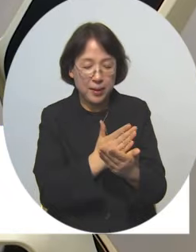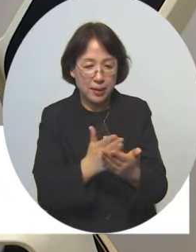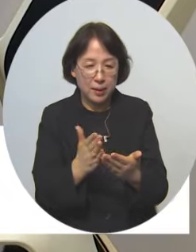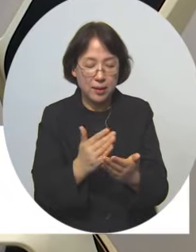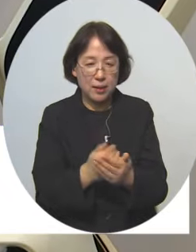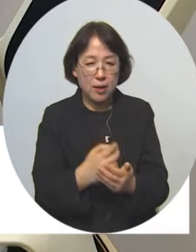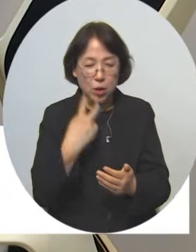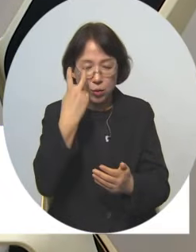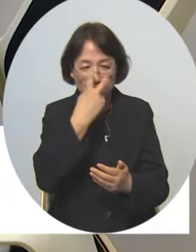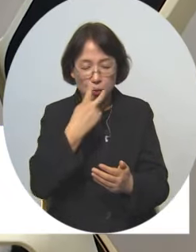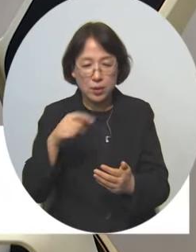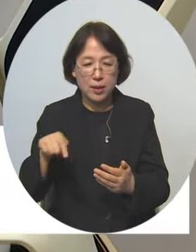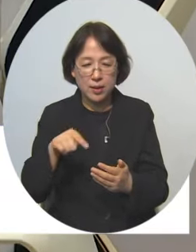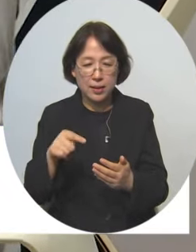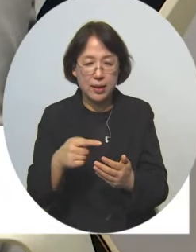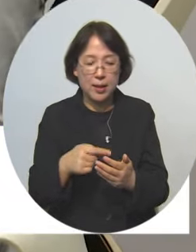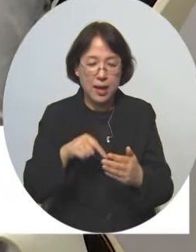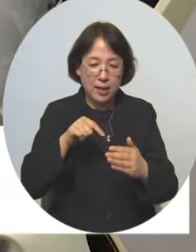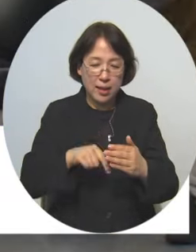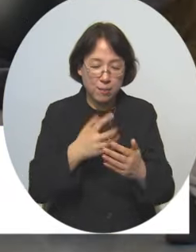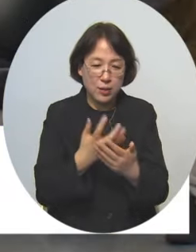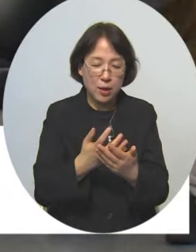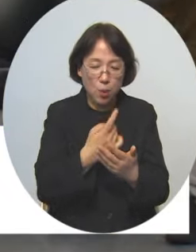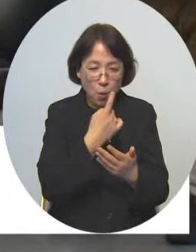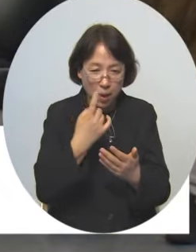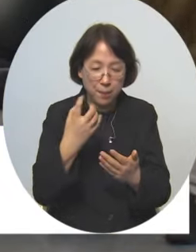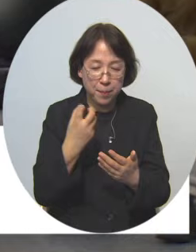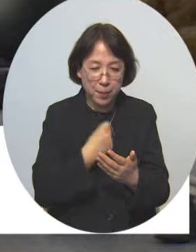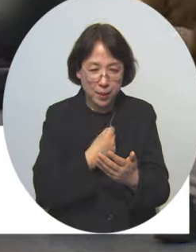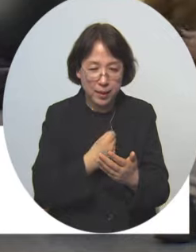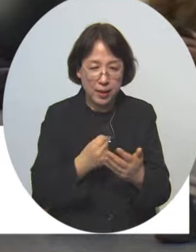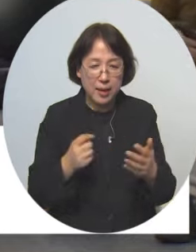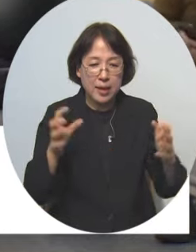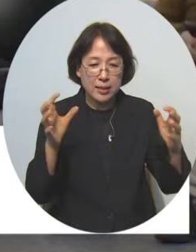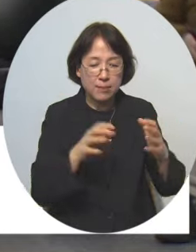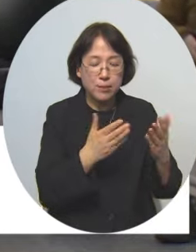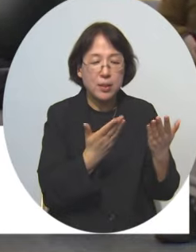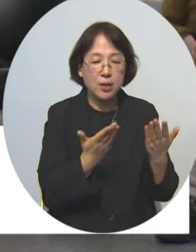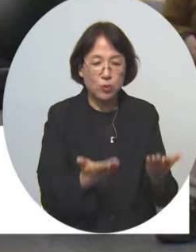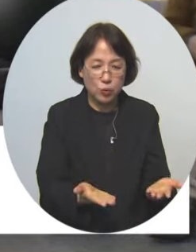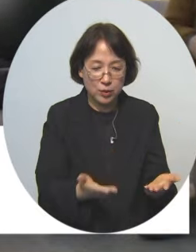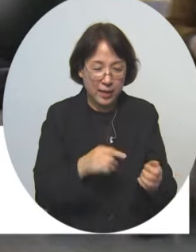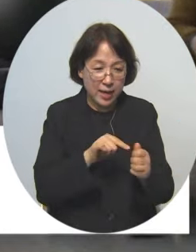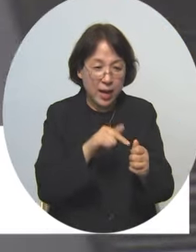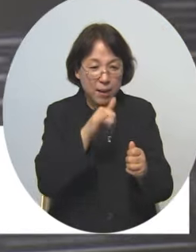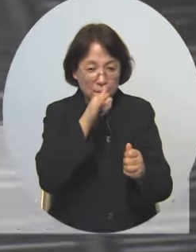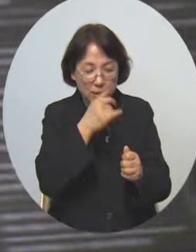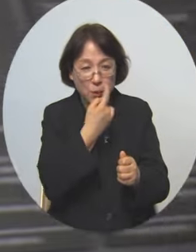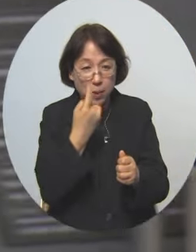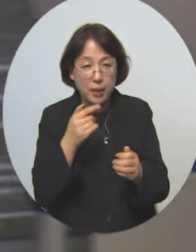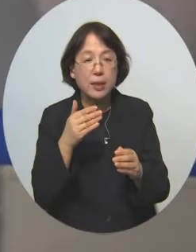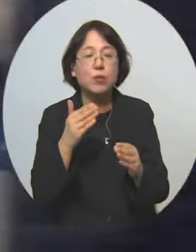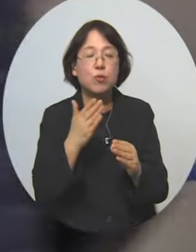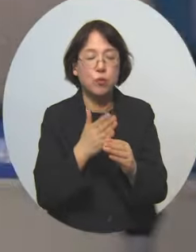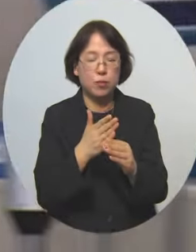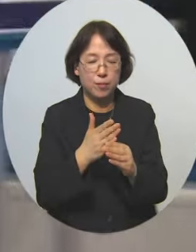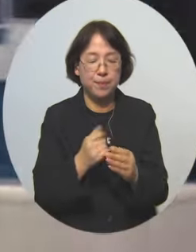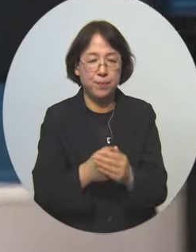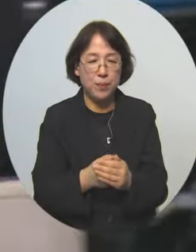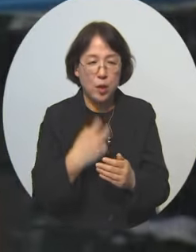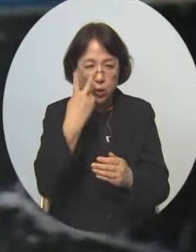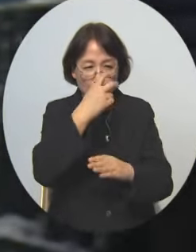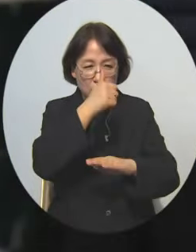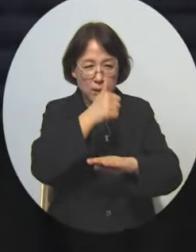조사관들은 의협 내부 자료 등을 확보해 구성원 집단 휴진에 강압이 작용했는지 확인하고 있습니다. 조사